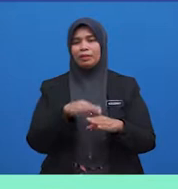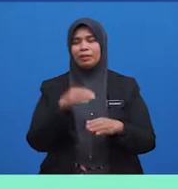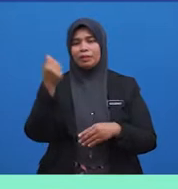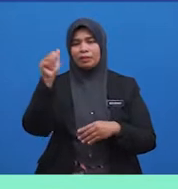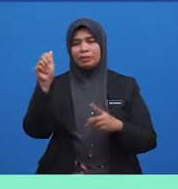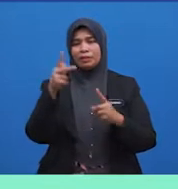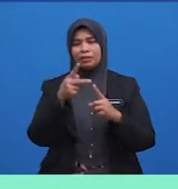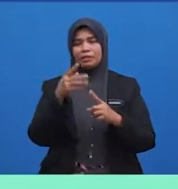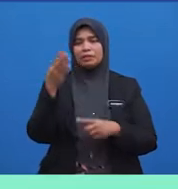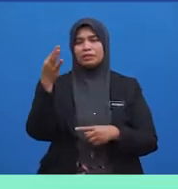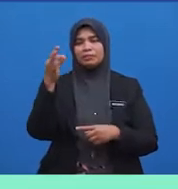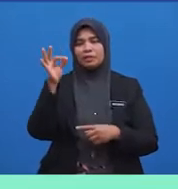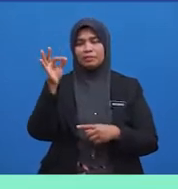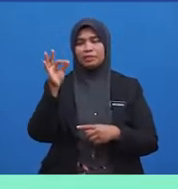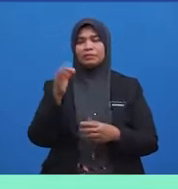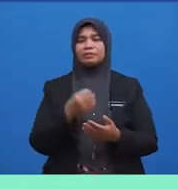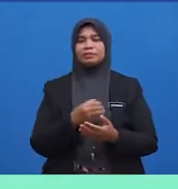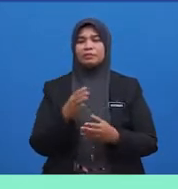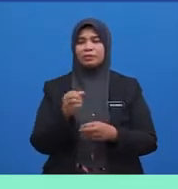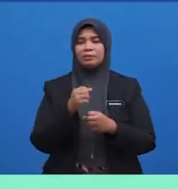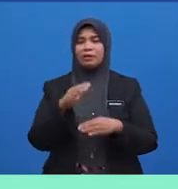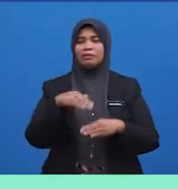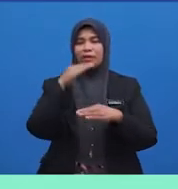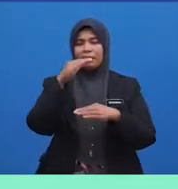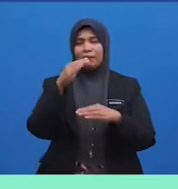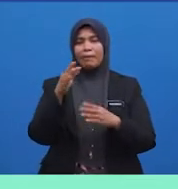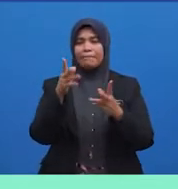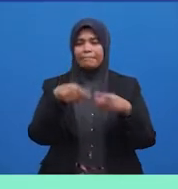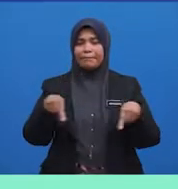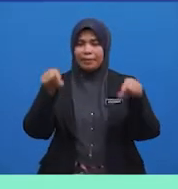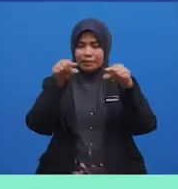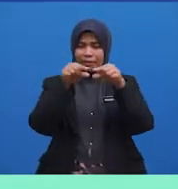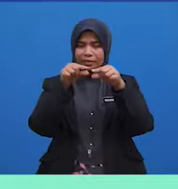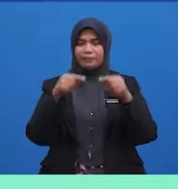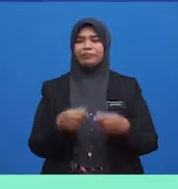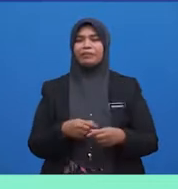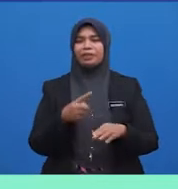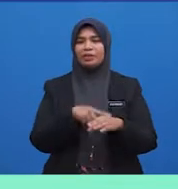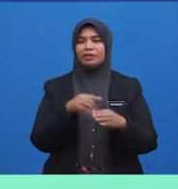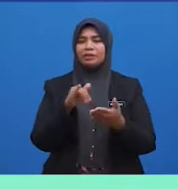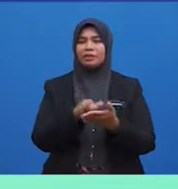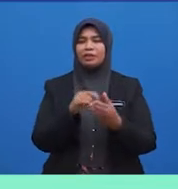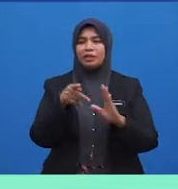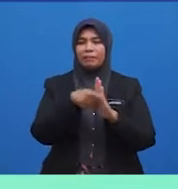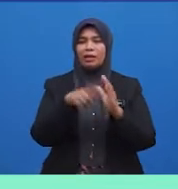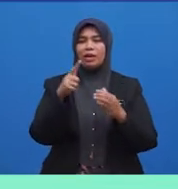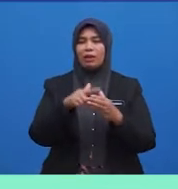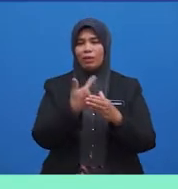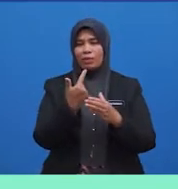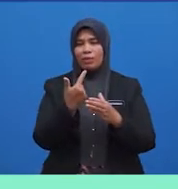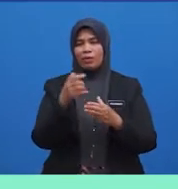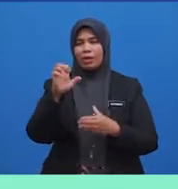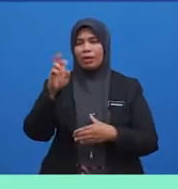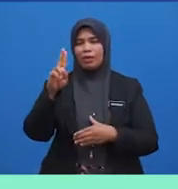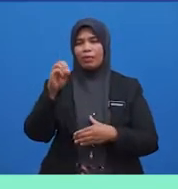ke-19 mencapai tahap penting. Pada abad inilah, pelombong Eropah turut terlibat dalam kegiatan melombong emas